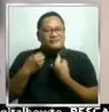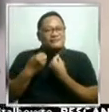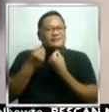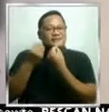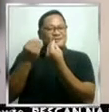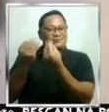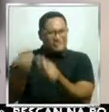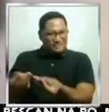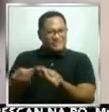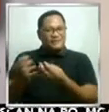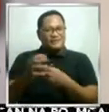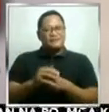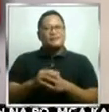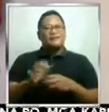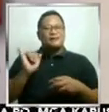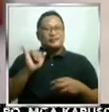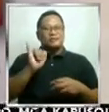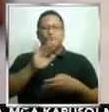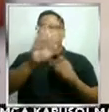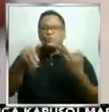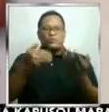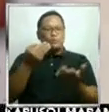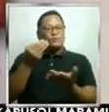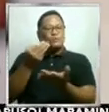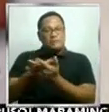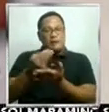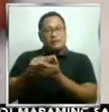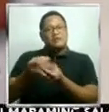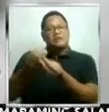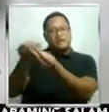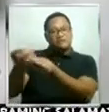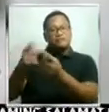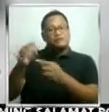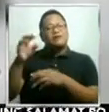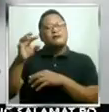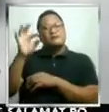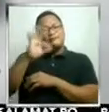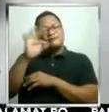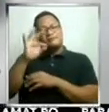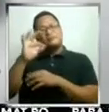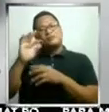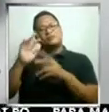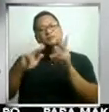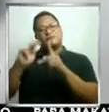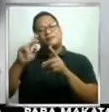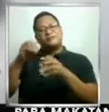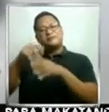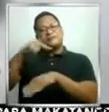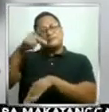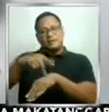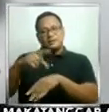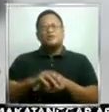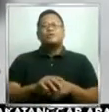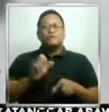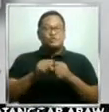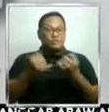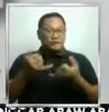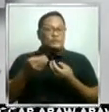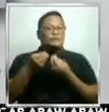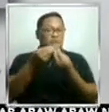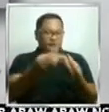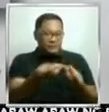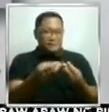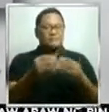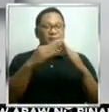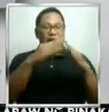sweldo. Kaya naman ang habili ng lolo ni Michael, mapagkalooban si Minette ng sariling bahay. Naging emotional naman si